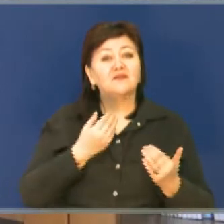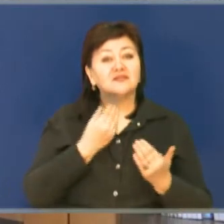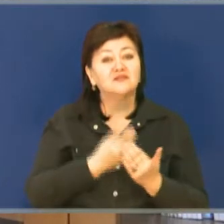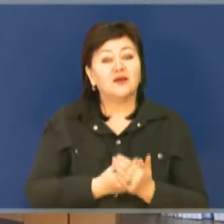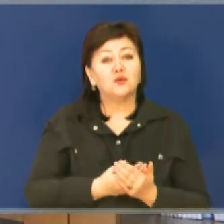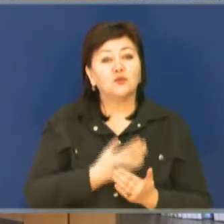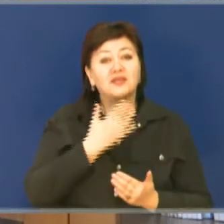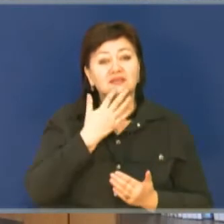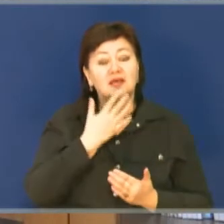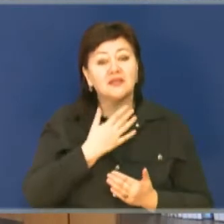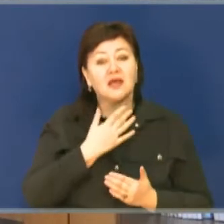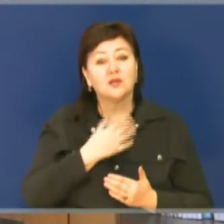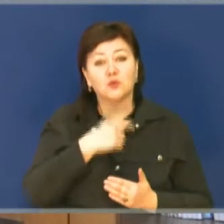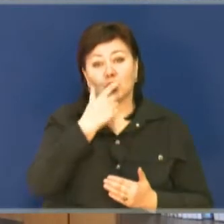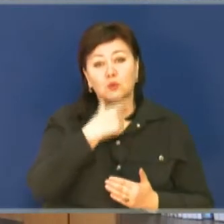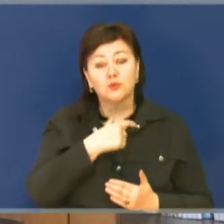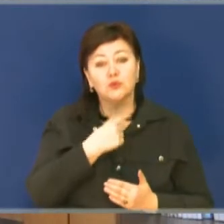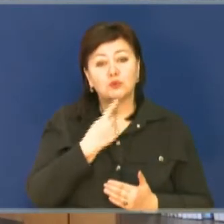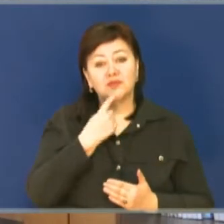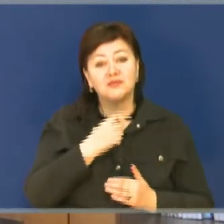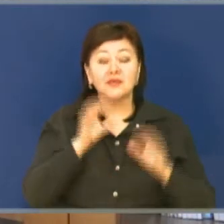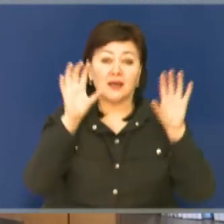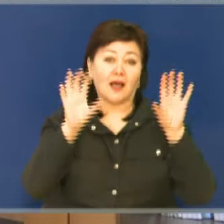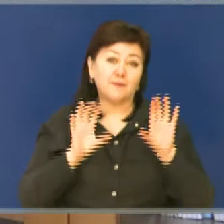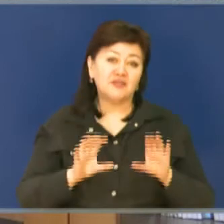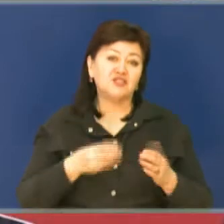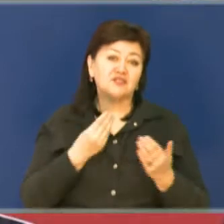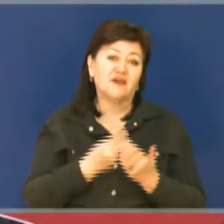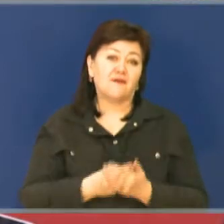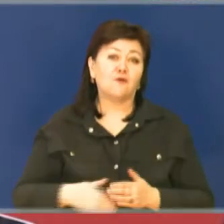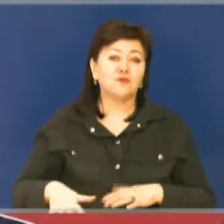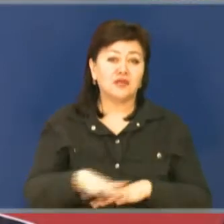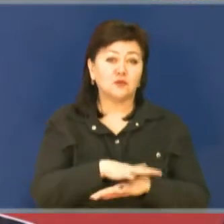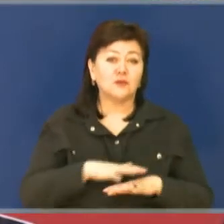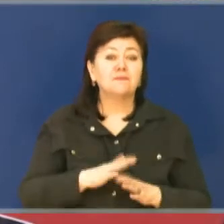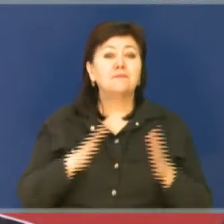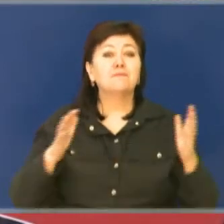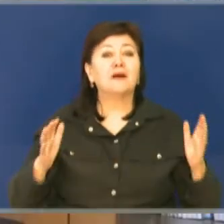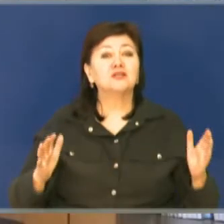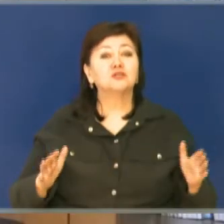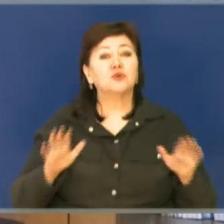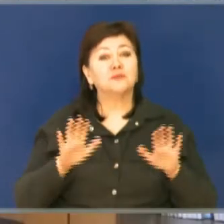национальную татарскую культуру, язык, обычаи, традиции своего народа. Большая роль